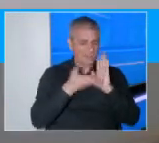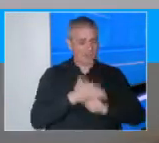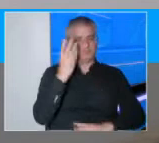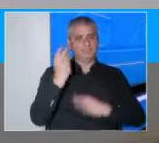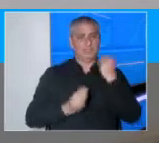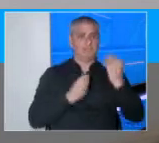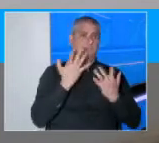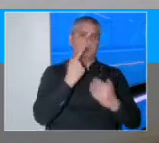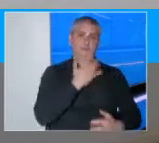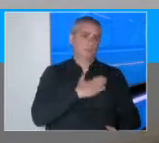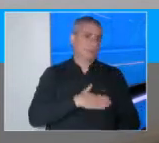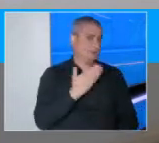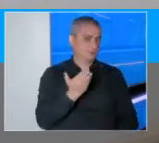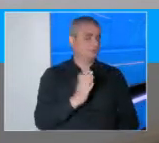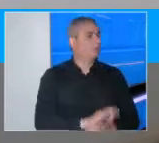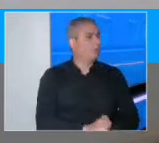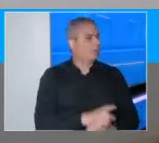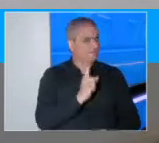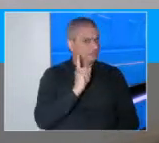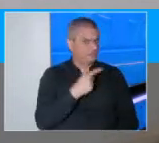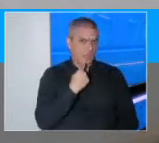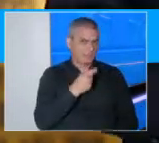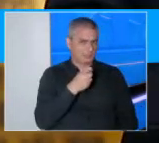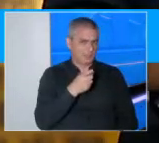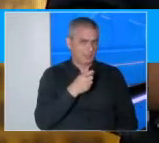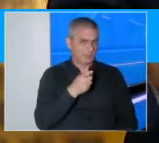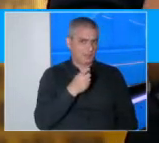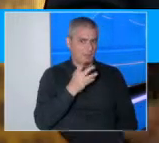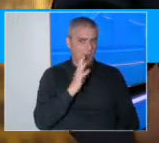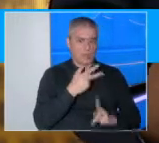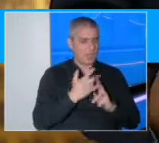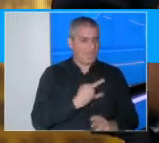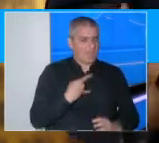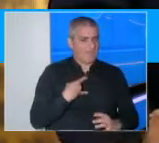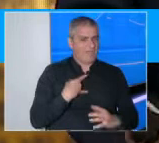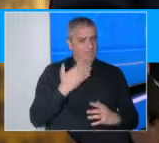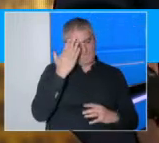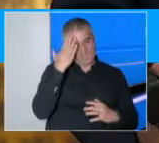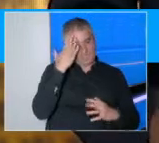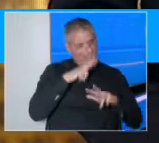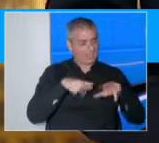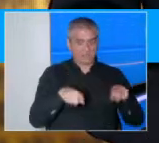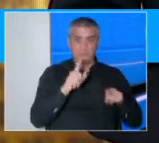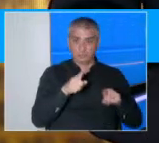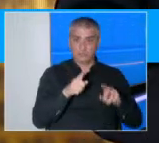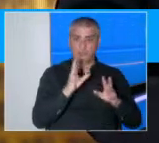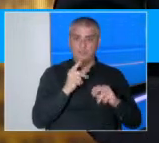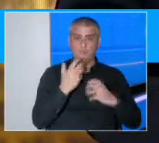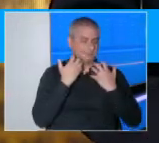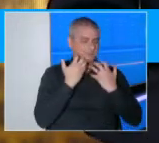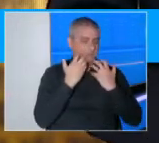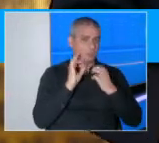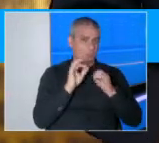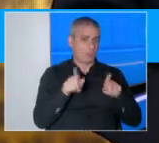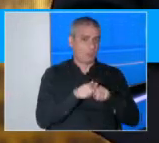לשחק בעצם מתי שתרצו. כן, אבל צריך לומר שזה גם מעבר לחוויה והכרת הארץ, יש כאן את העניין של הסיפור